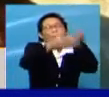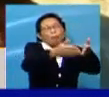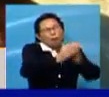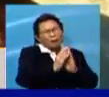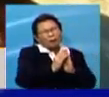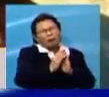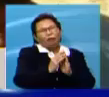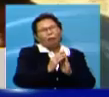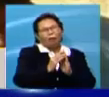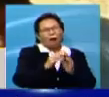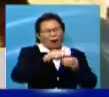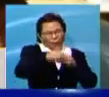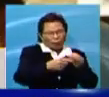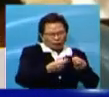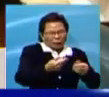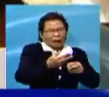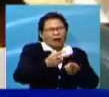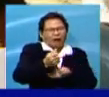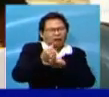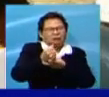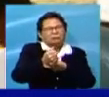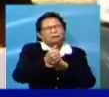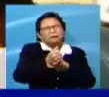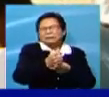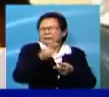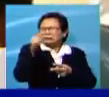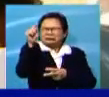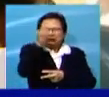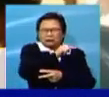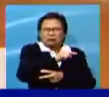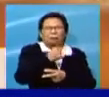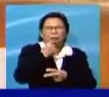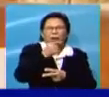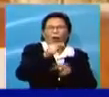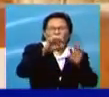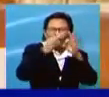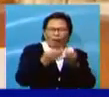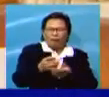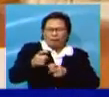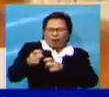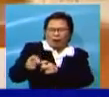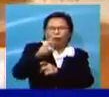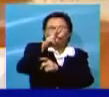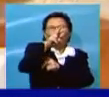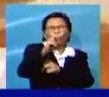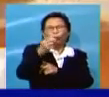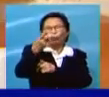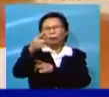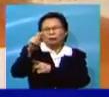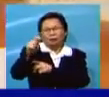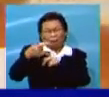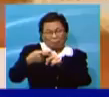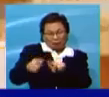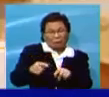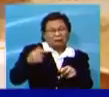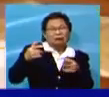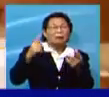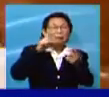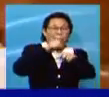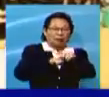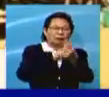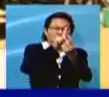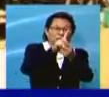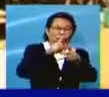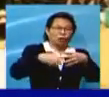agak keterlaluan, termasuk meminta setiap keluarga diberikan tanah seluas 20 hektar. Bagaimanapun, ketika ditemui di